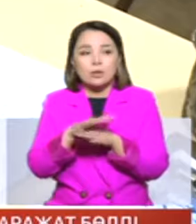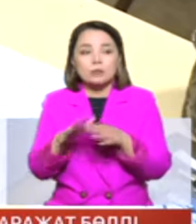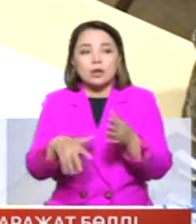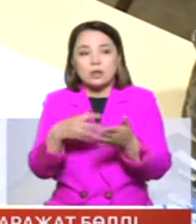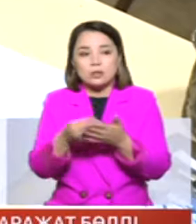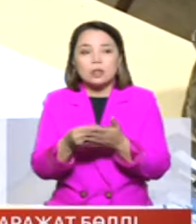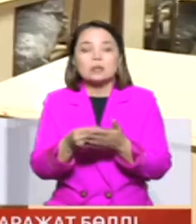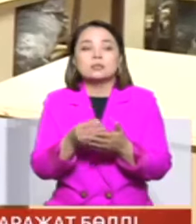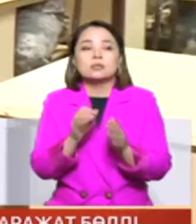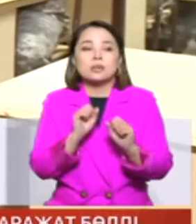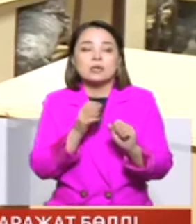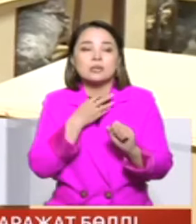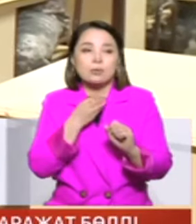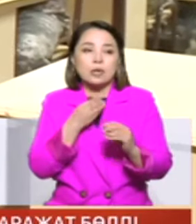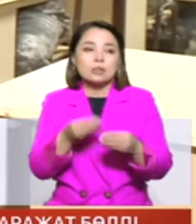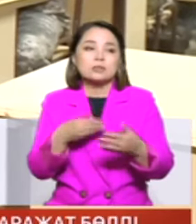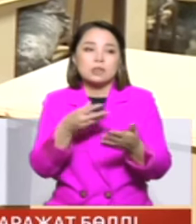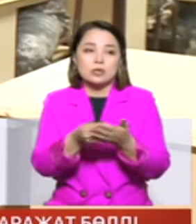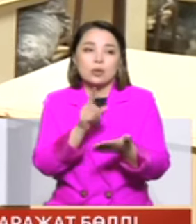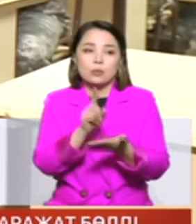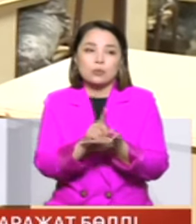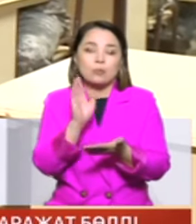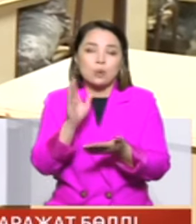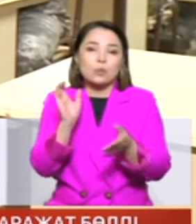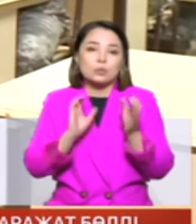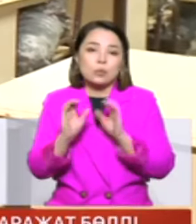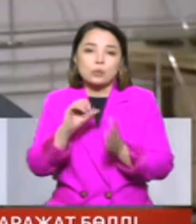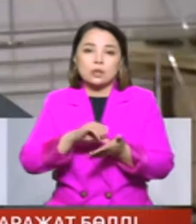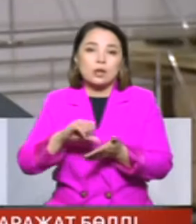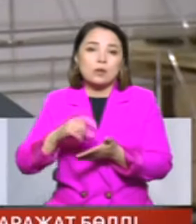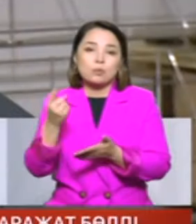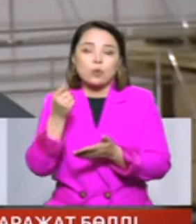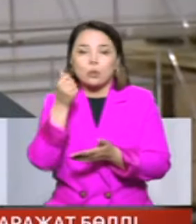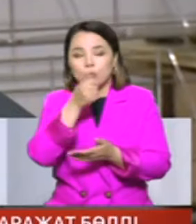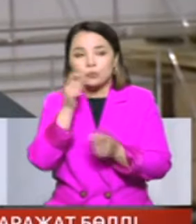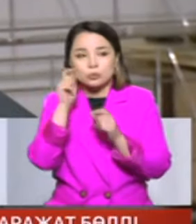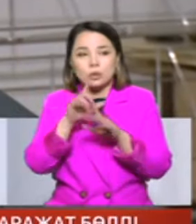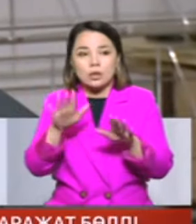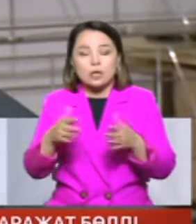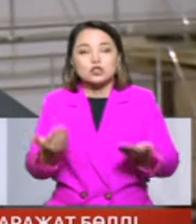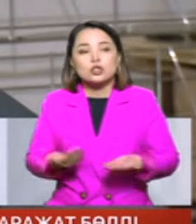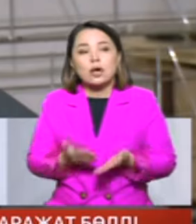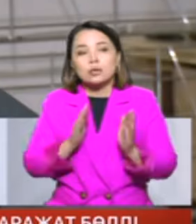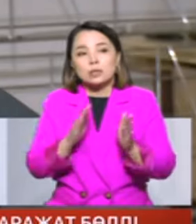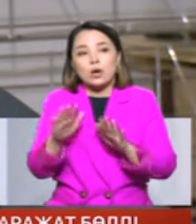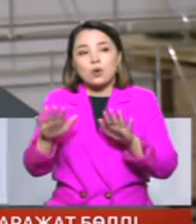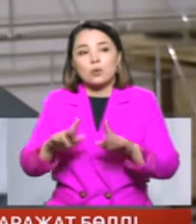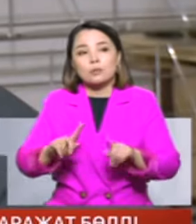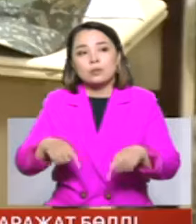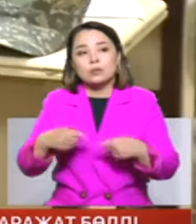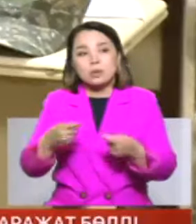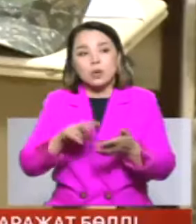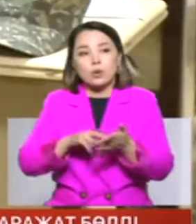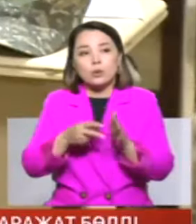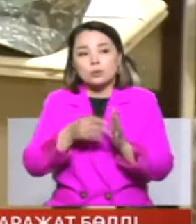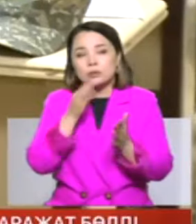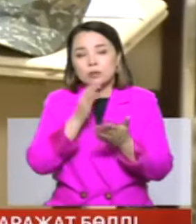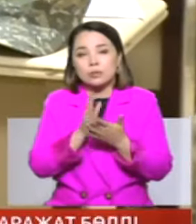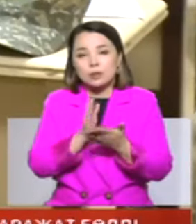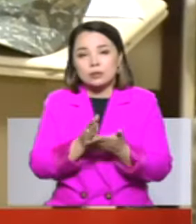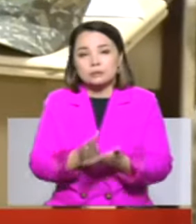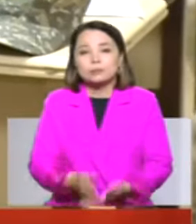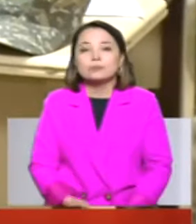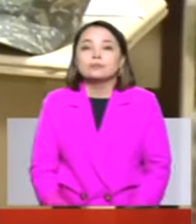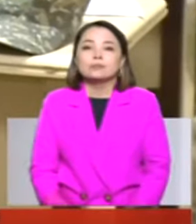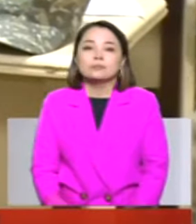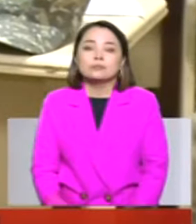қана қоймай, стипендияға да ие болады. Бұдан басқа студенттердің 1-ші оқу жылы үшін жатақханадан орын бөлуде көзделген.